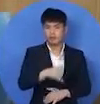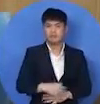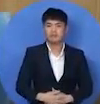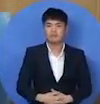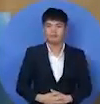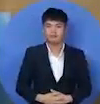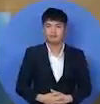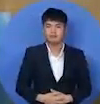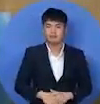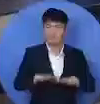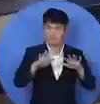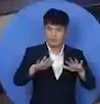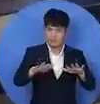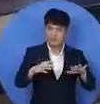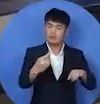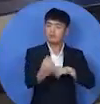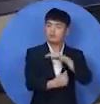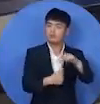총회를 개최했습니다.